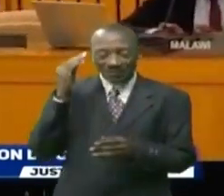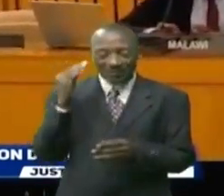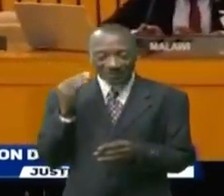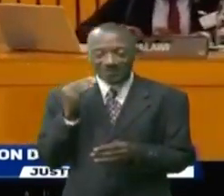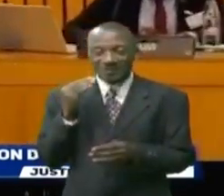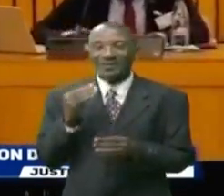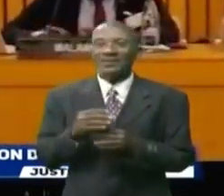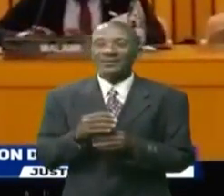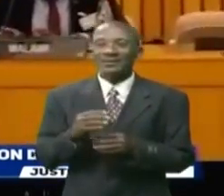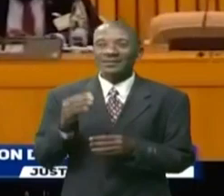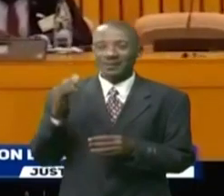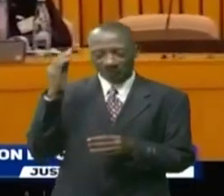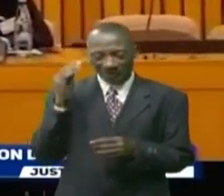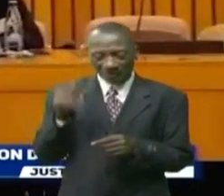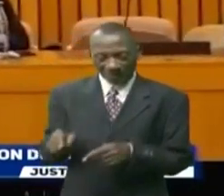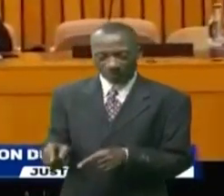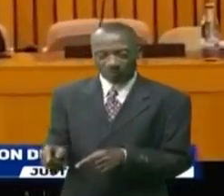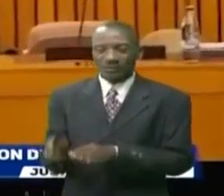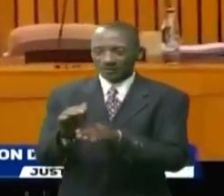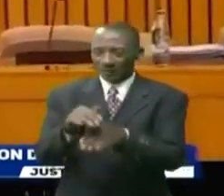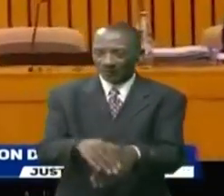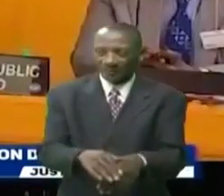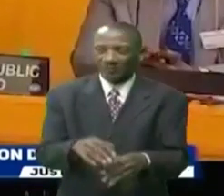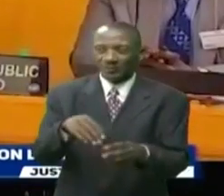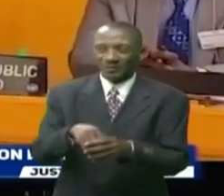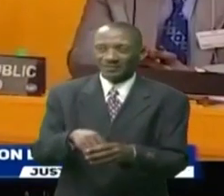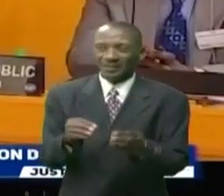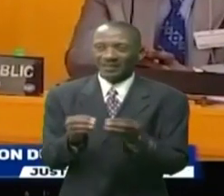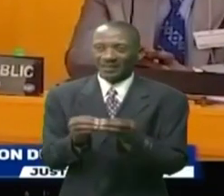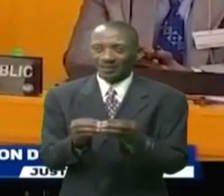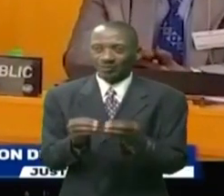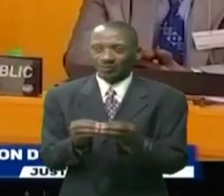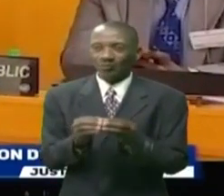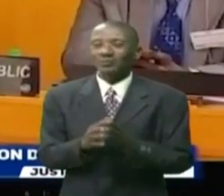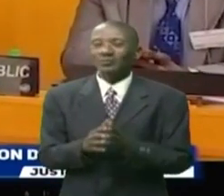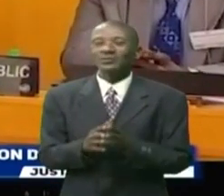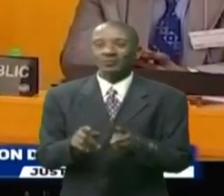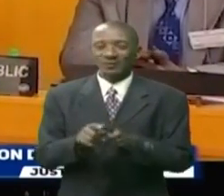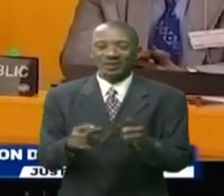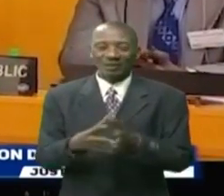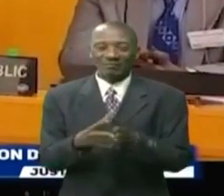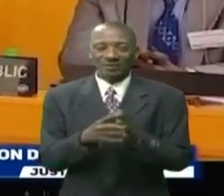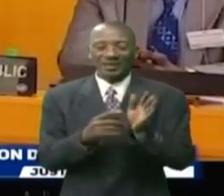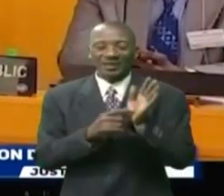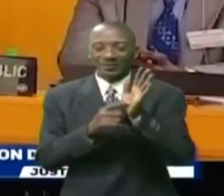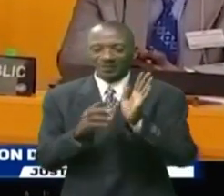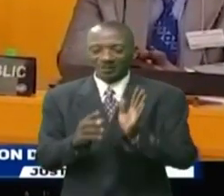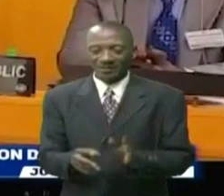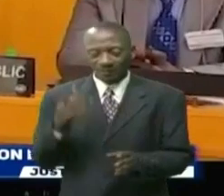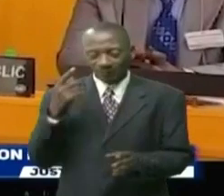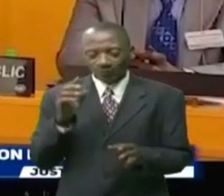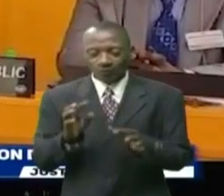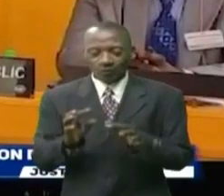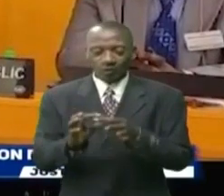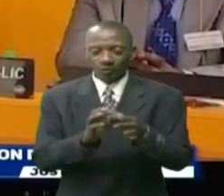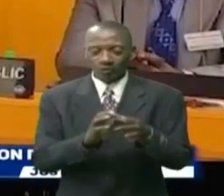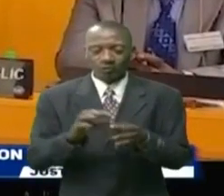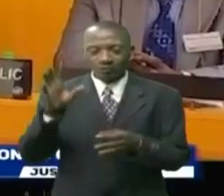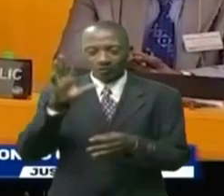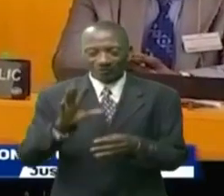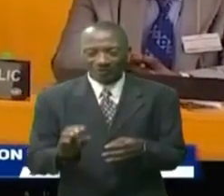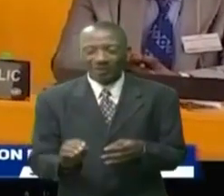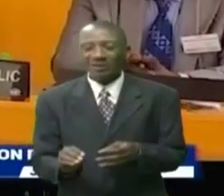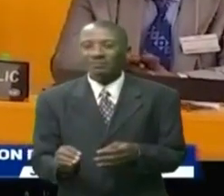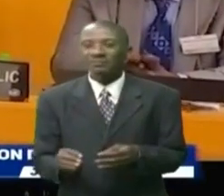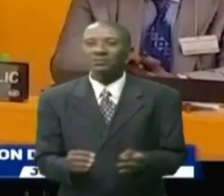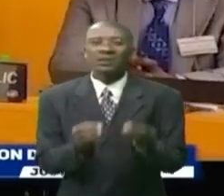Mutombo. Nous avions redynamisé les activités du comité technique TAC en sigle, organe institué par notre conseil en